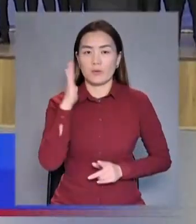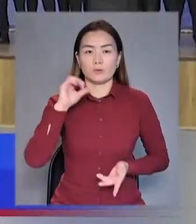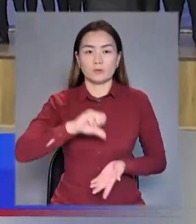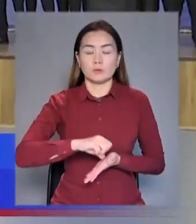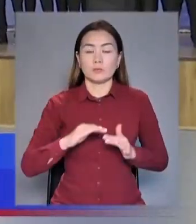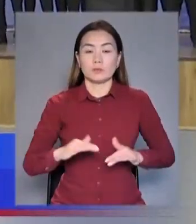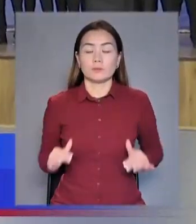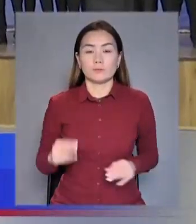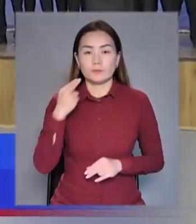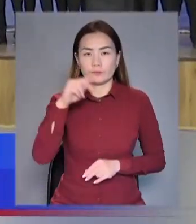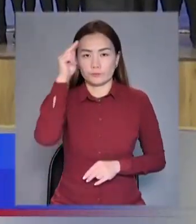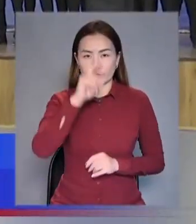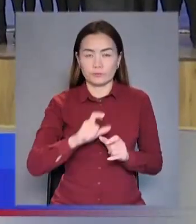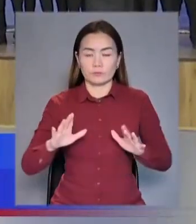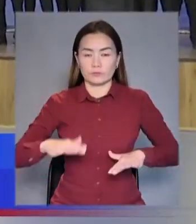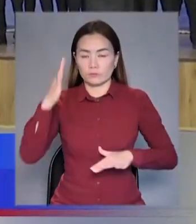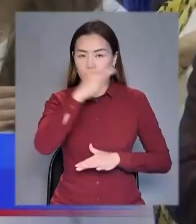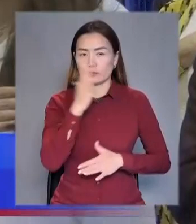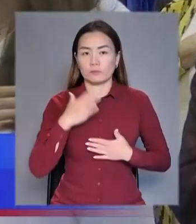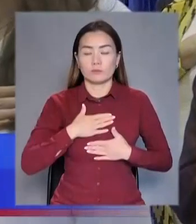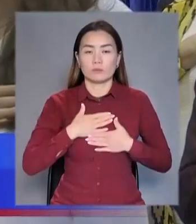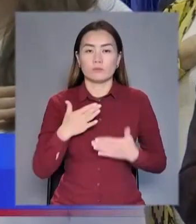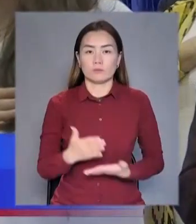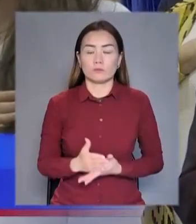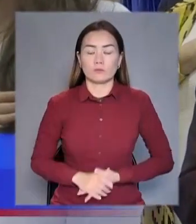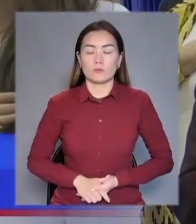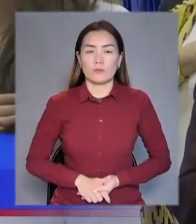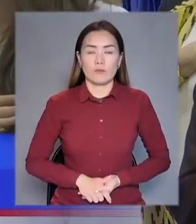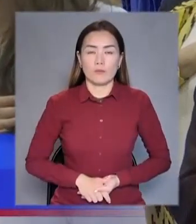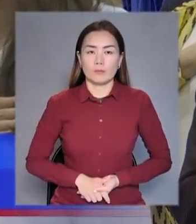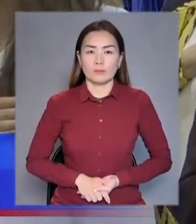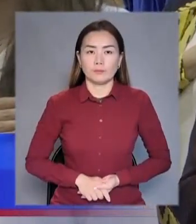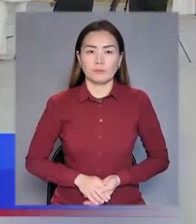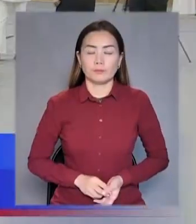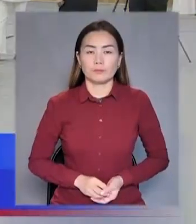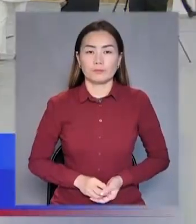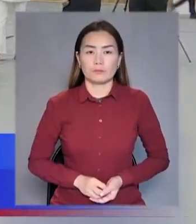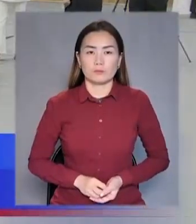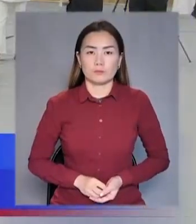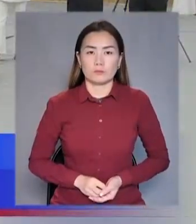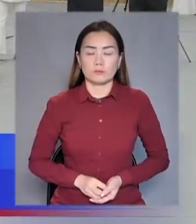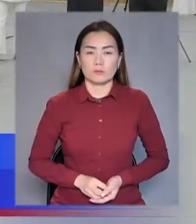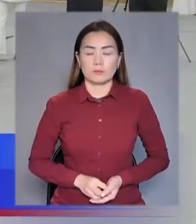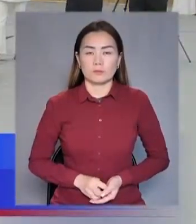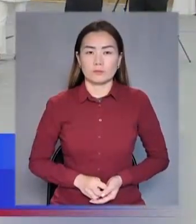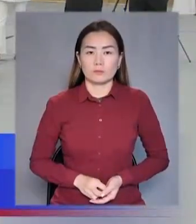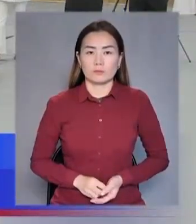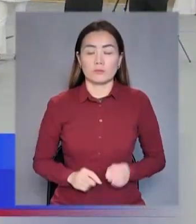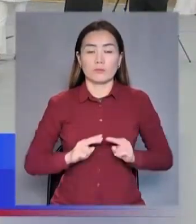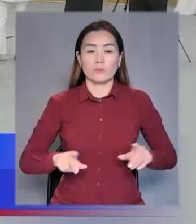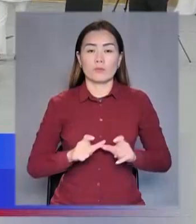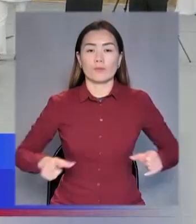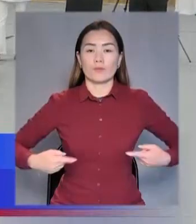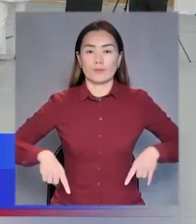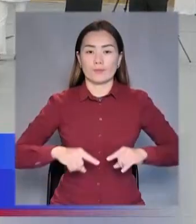қатысты. Баласы сапалы білім алған мектепке ата-аналар алғыстан басқа айтарымыз жоқ деп ағынан жарылды. Алдағы уақытта осы ұстаз